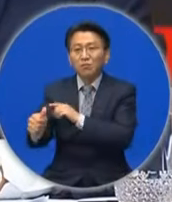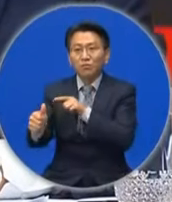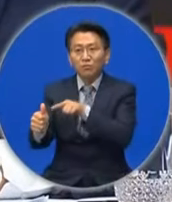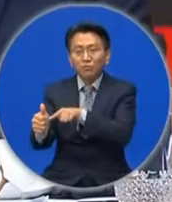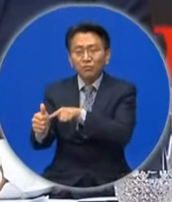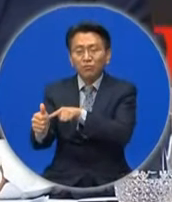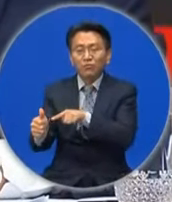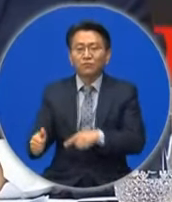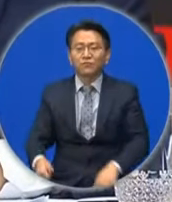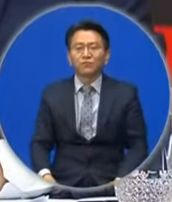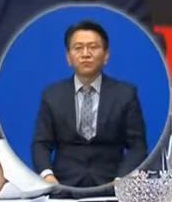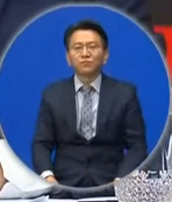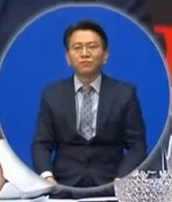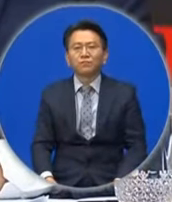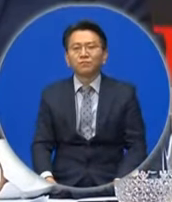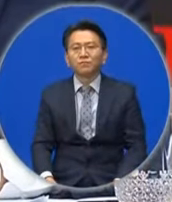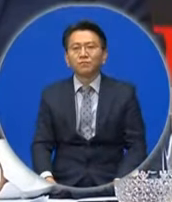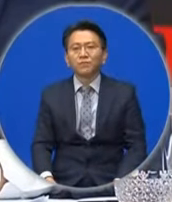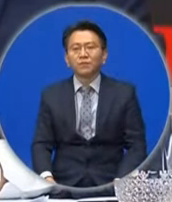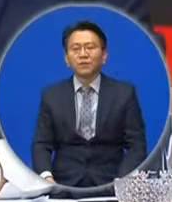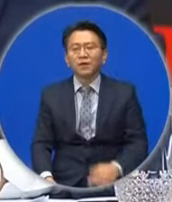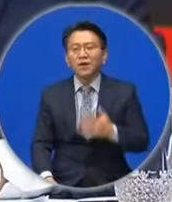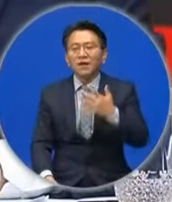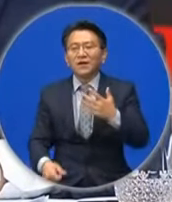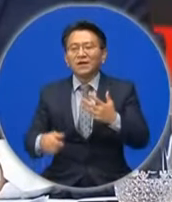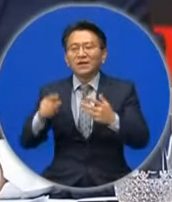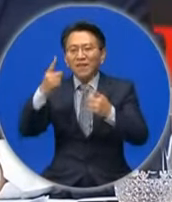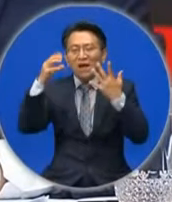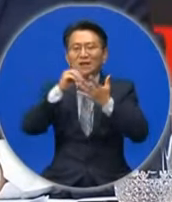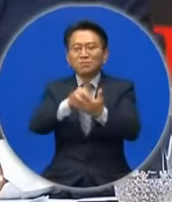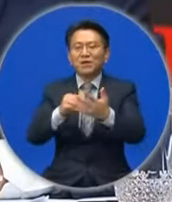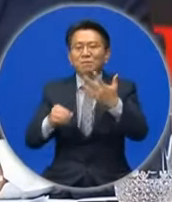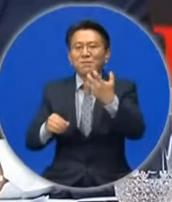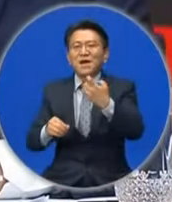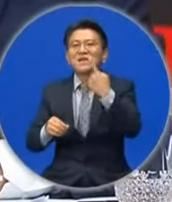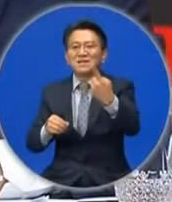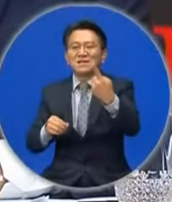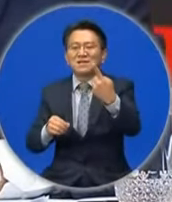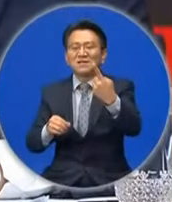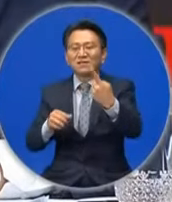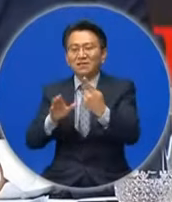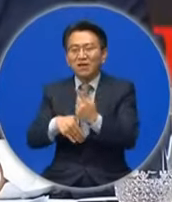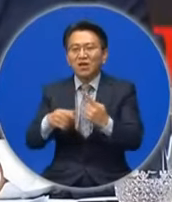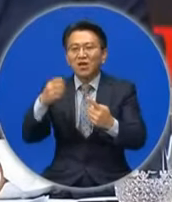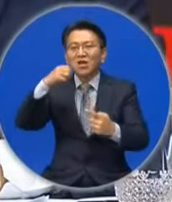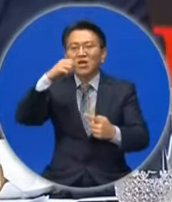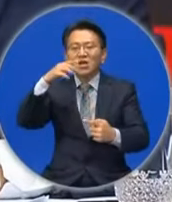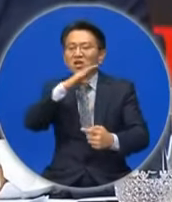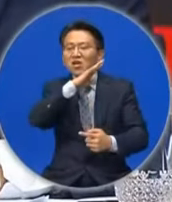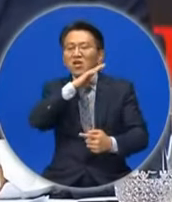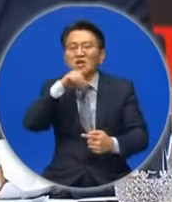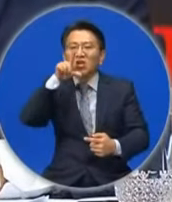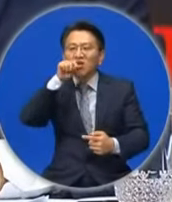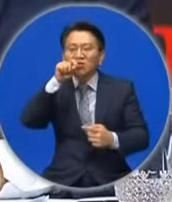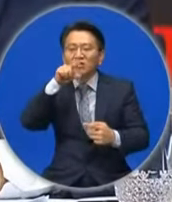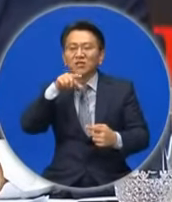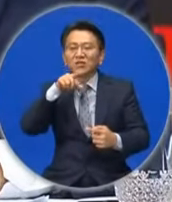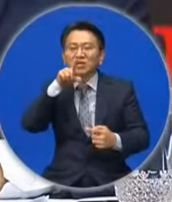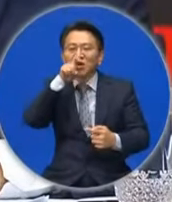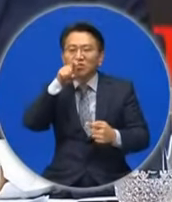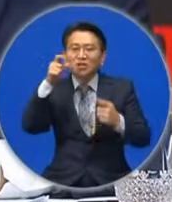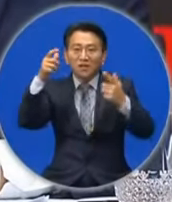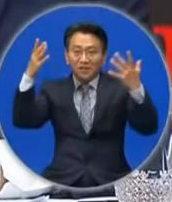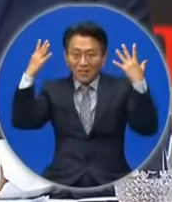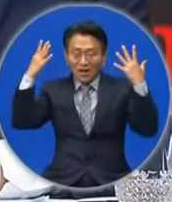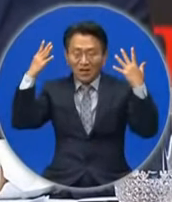그 소위 그 8.1 학번 연세대 학생운동 학생회장을 했던 민주화 운동 세력의 대표적인